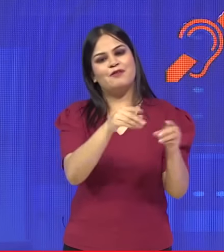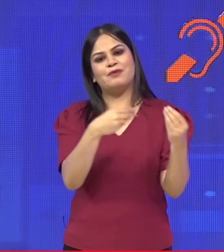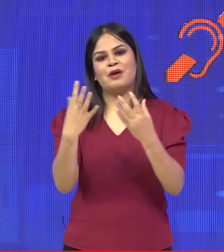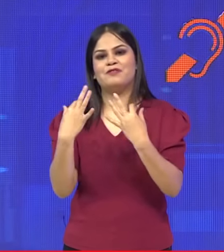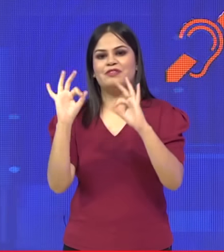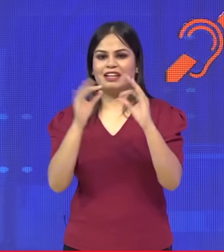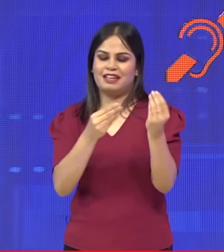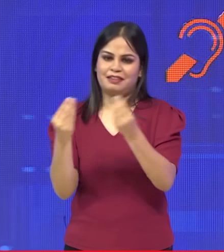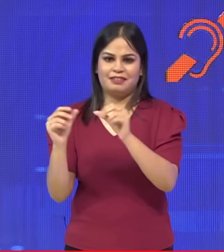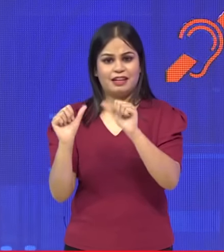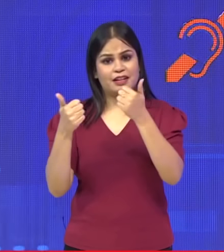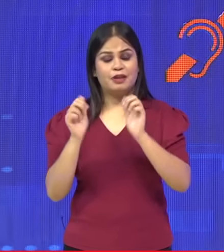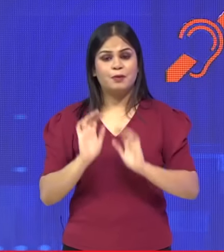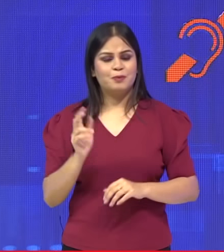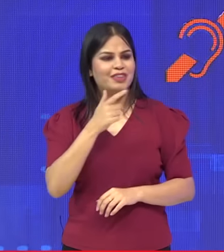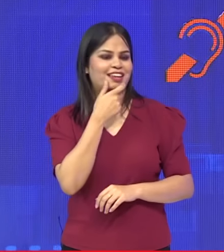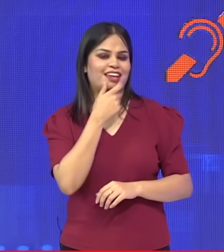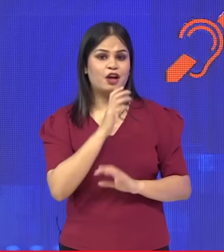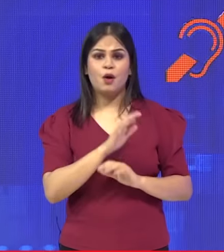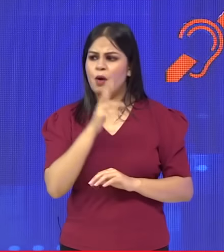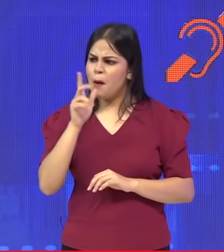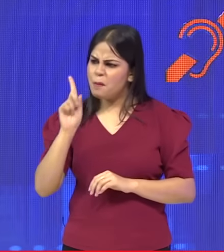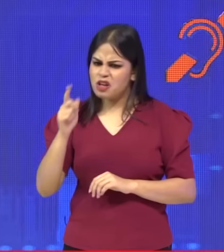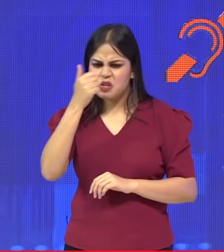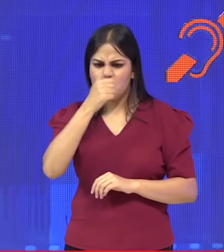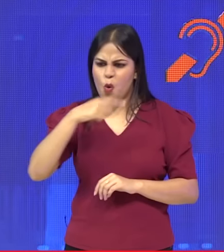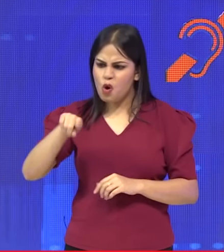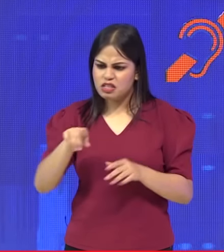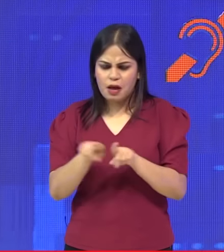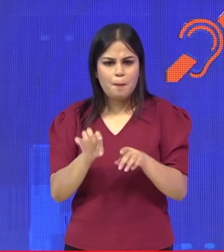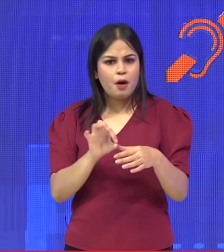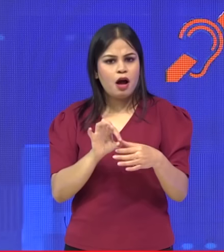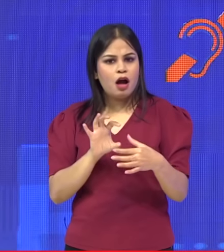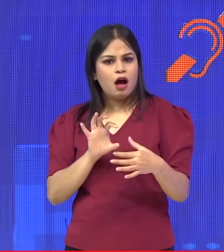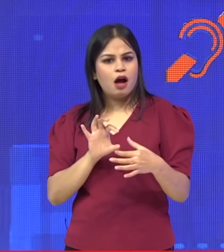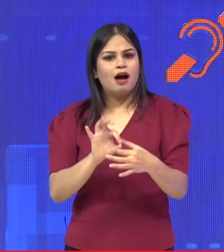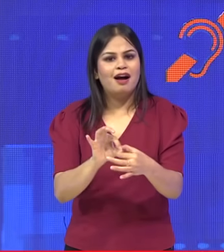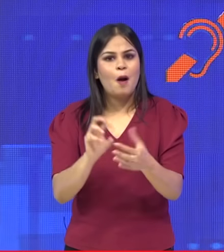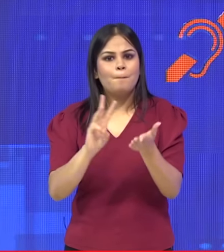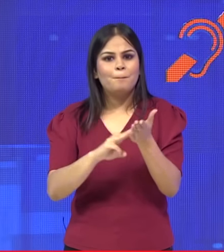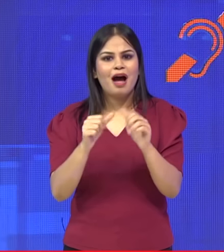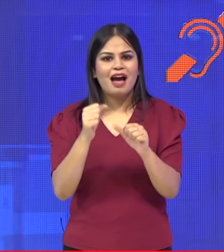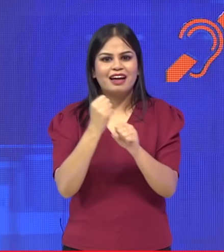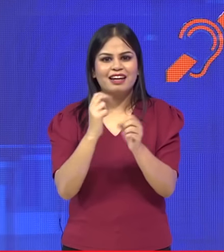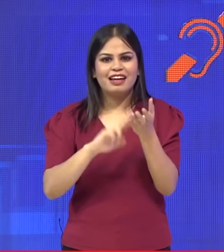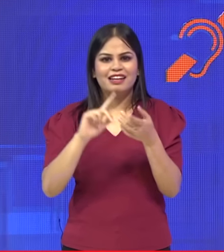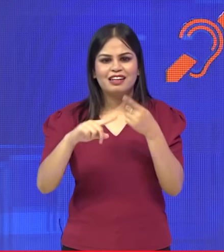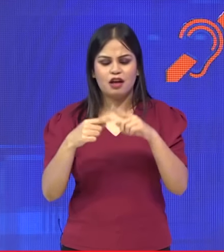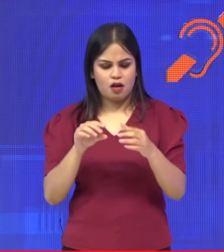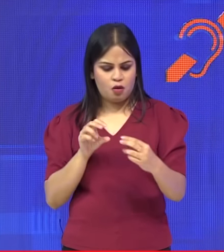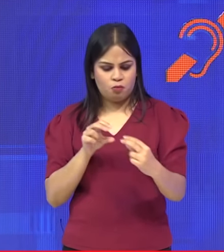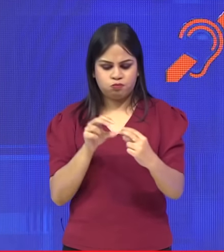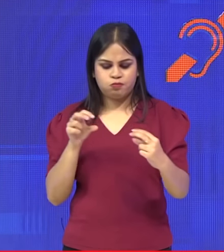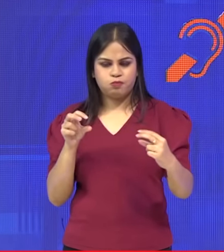लेकिन सलमान खान भी कुछ ऐसा मैग्नेट है फिर भी इंडस्ट्री में कुछ भी बात होती है कोई बदतमी किसी आदमी की